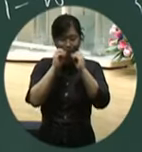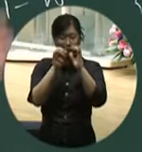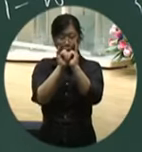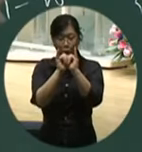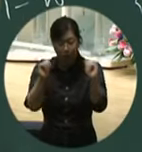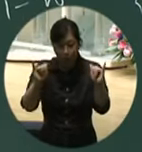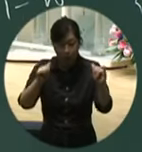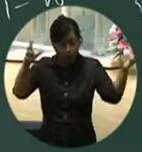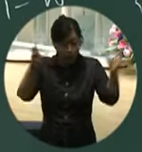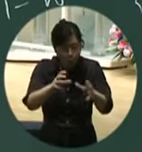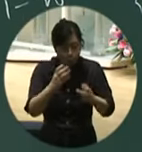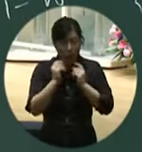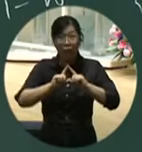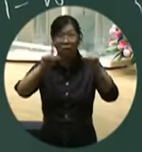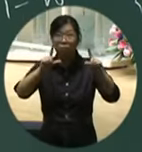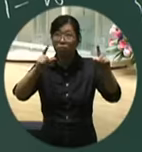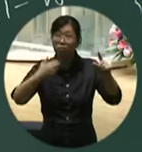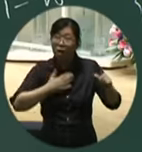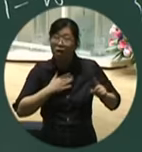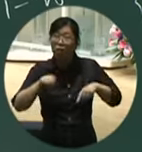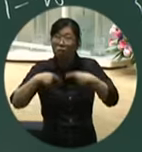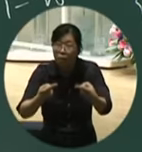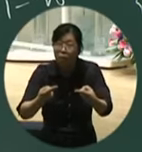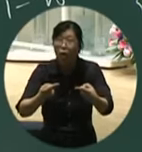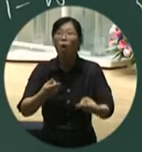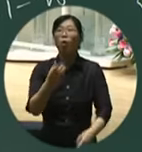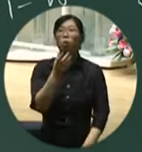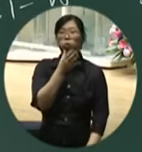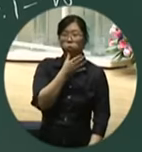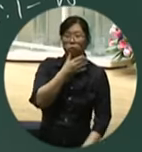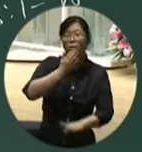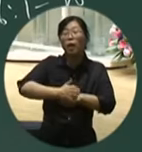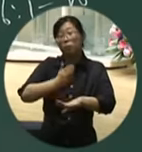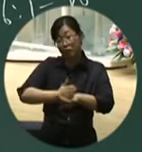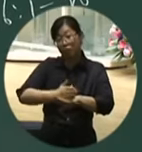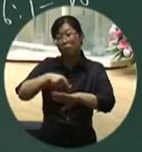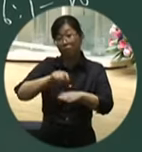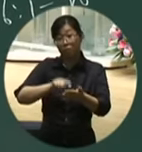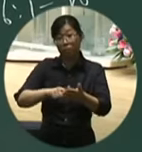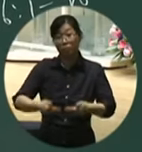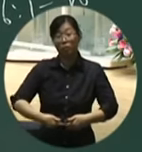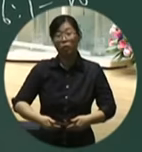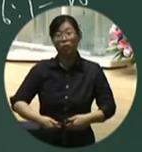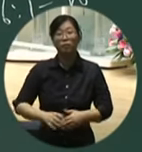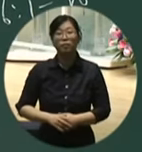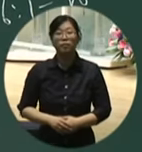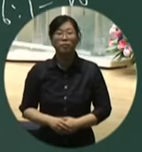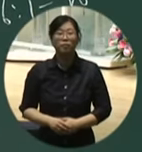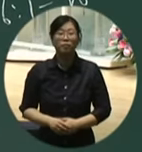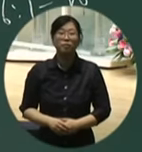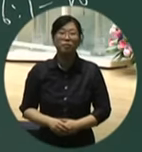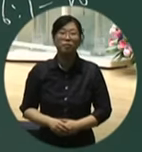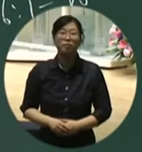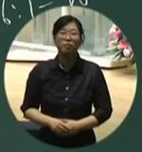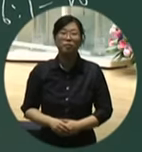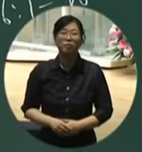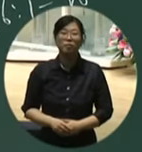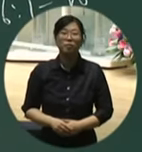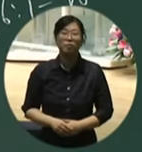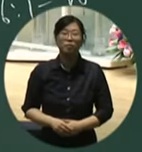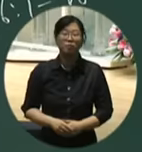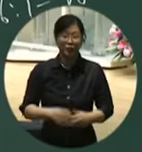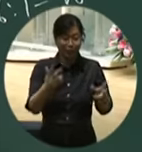날이 핵심이다. Yes, it's not something that we need to be arrogant about, but we need to be thankful because this is the day that evangelists gather. 여세